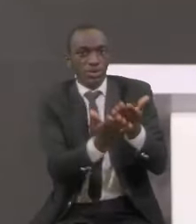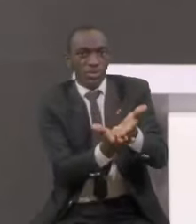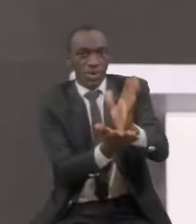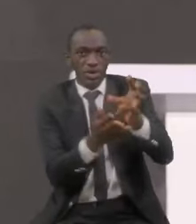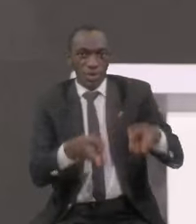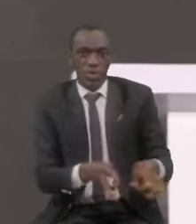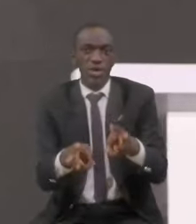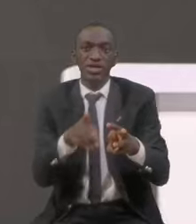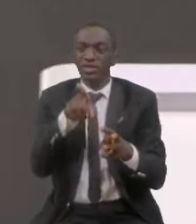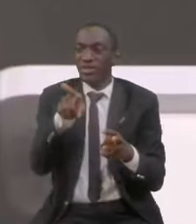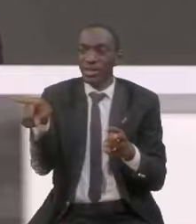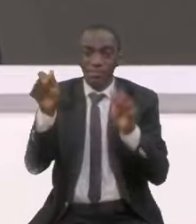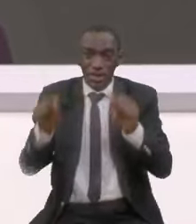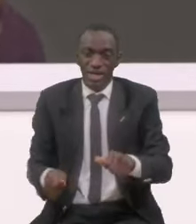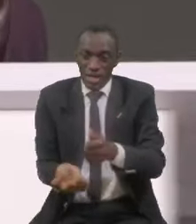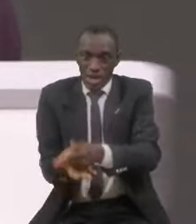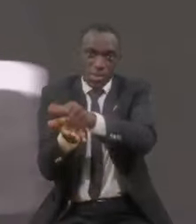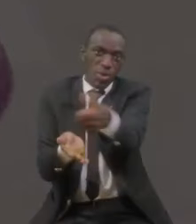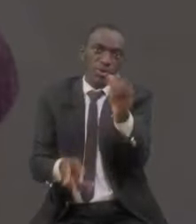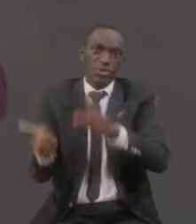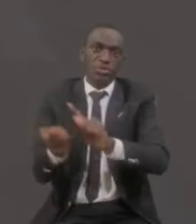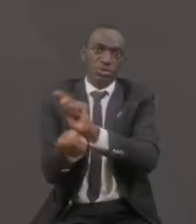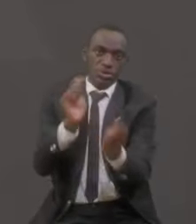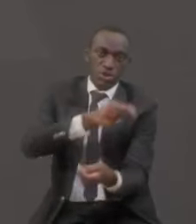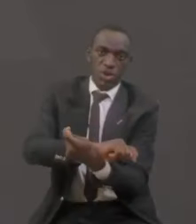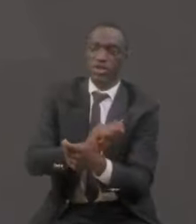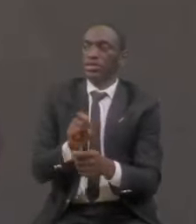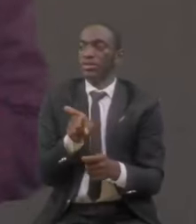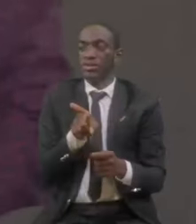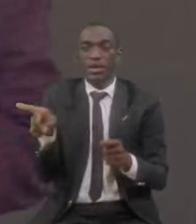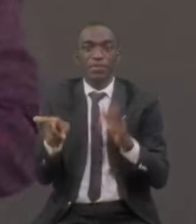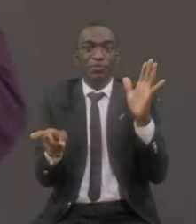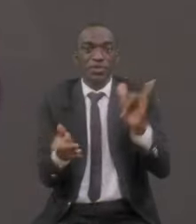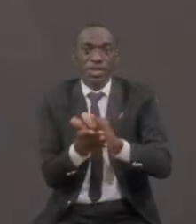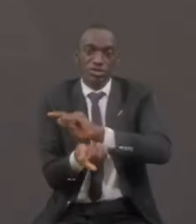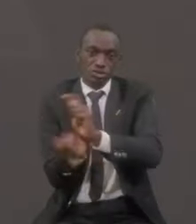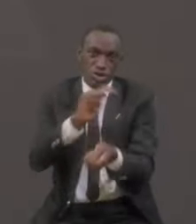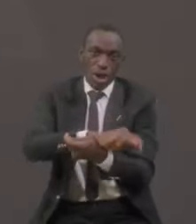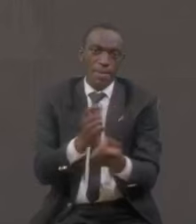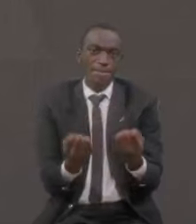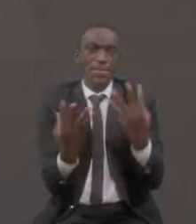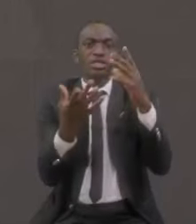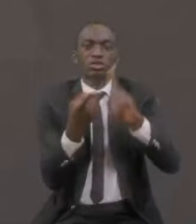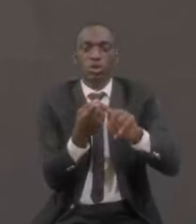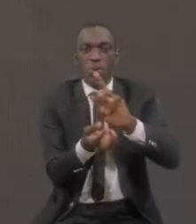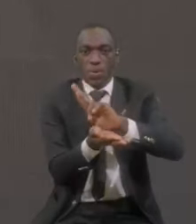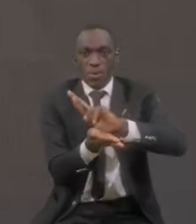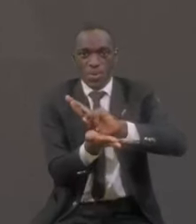peuvent revenir et ramener d'autres. Et ceux qui auront ramené plusieurs à la justice,